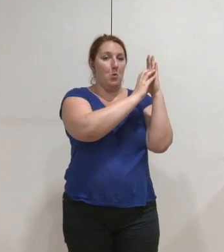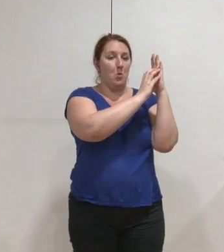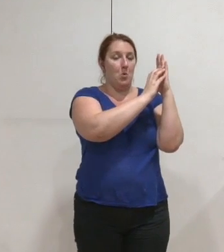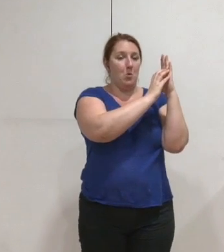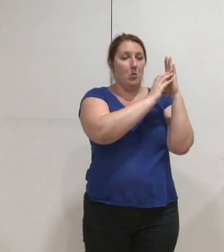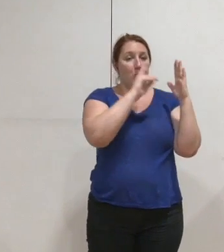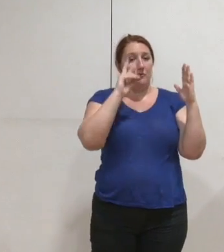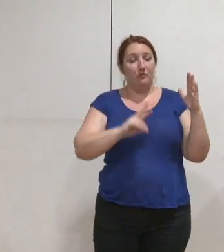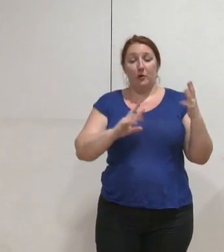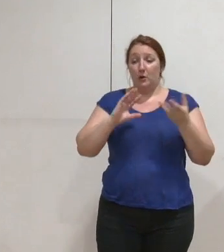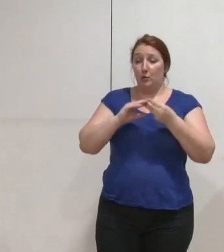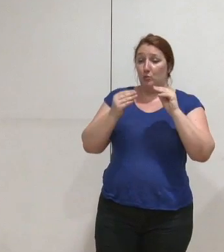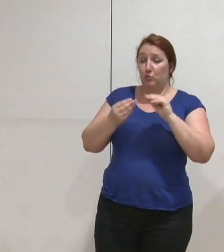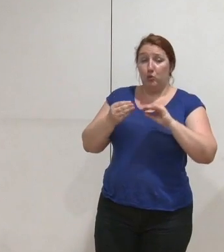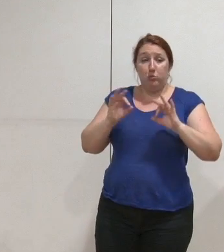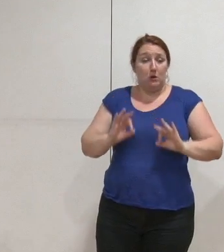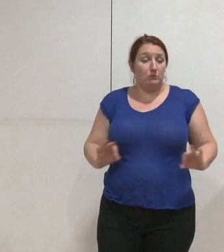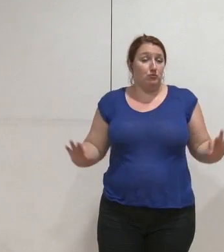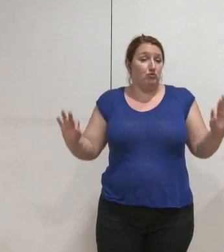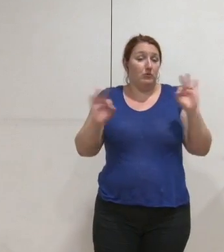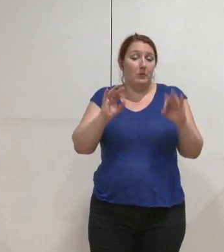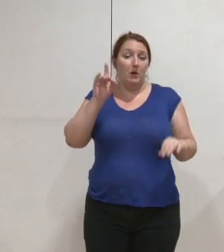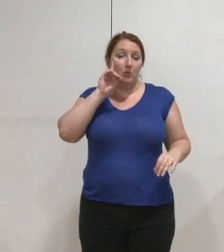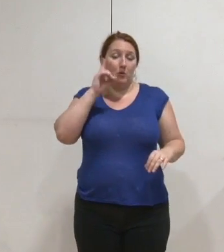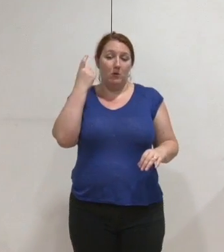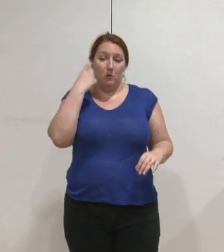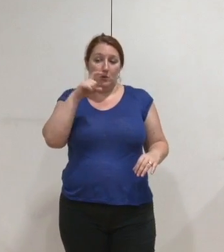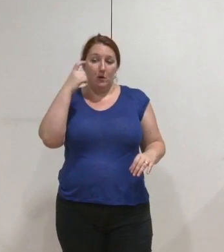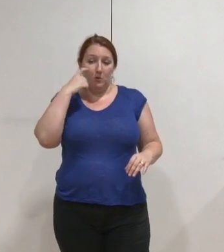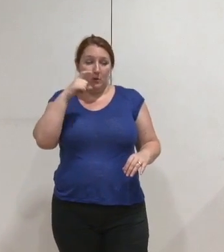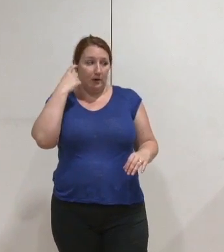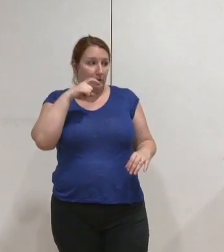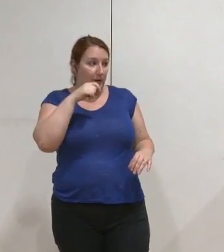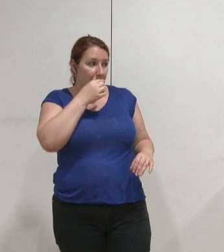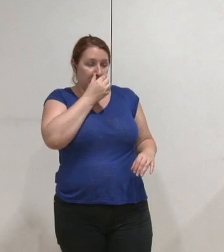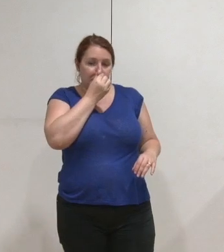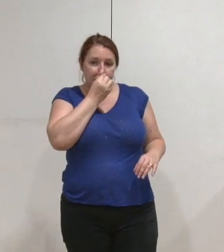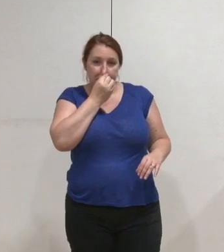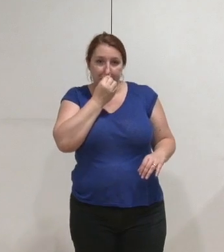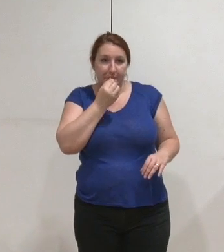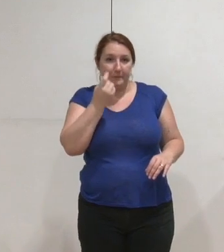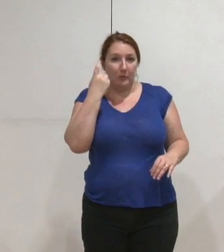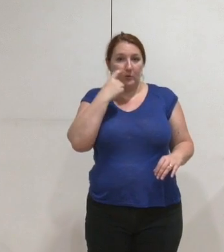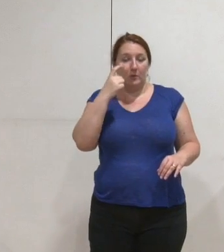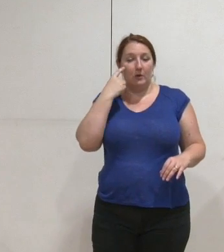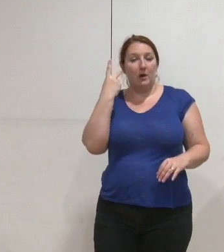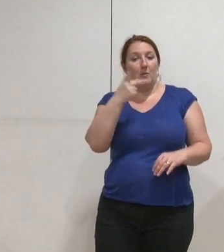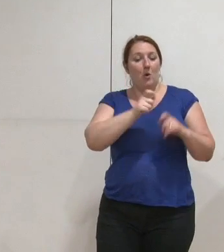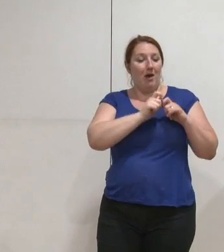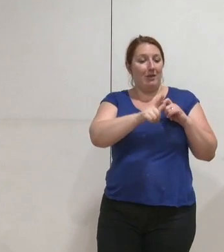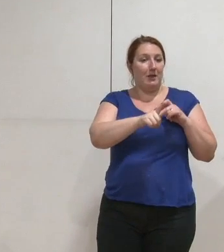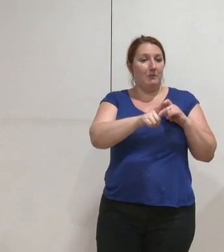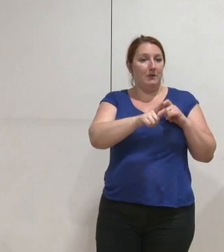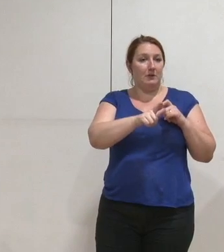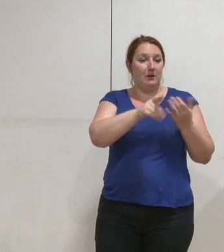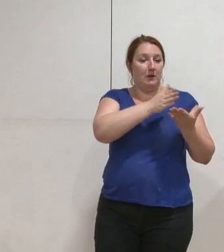n pose pas de problème de fond puisque nous avons constaté que vous redispatchez vos indemnités